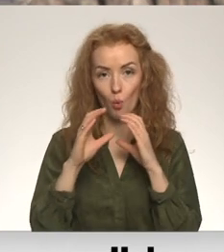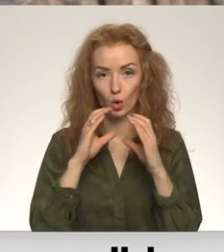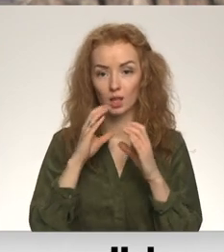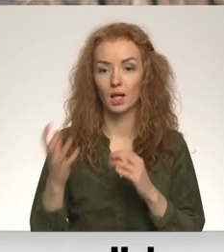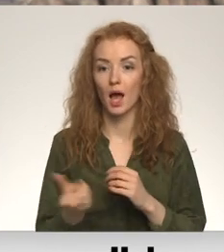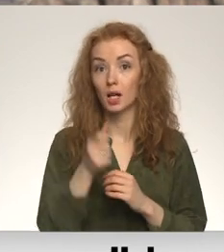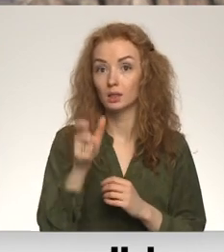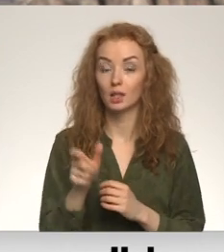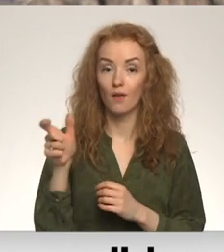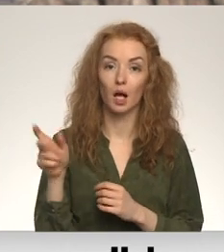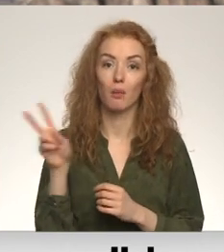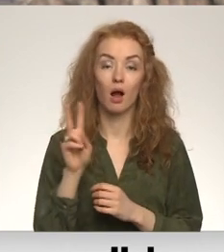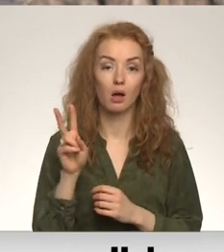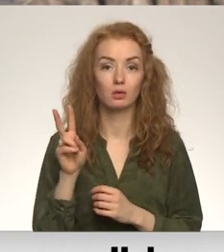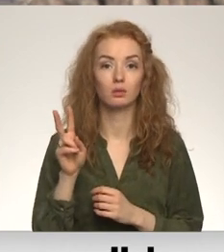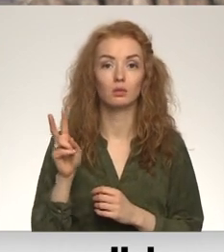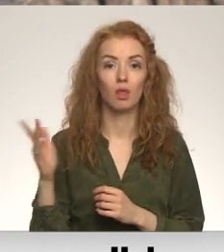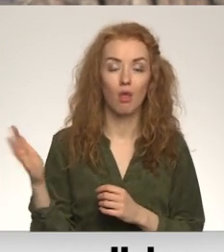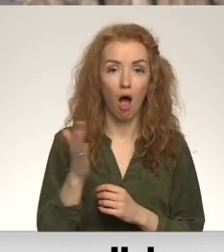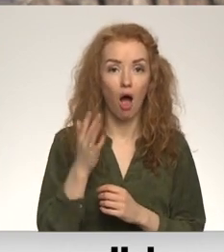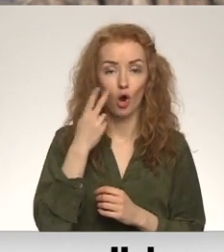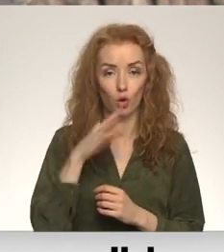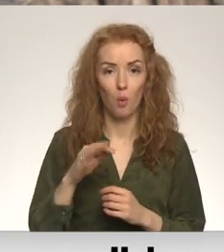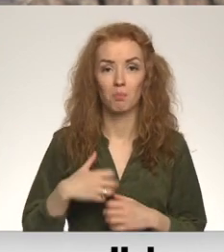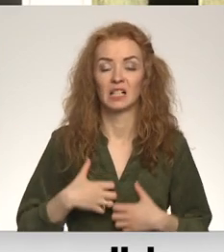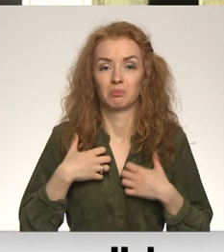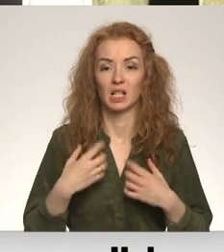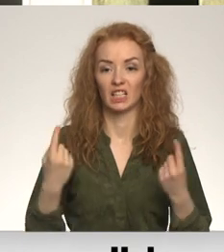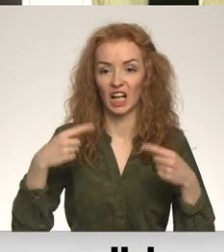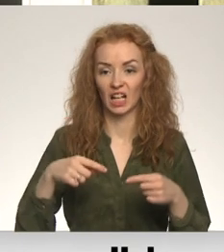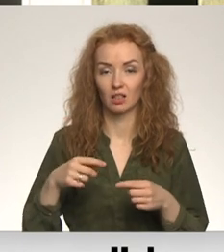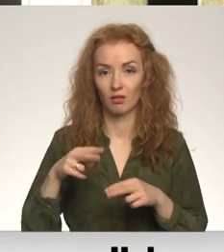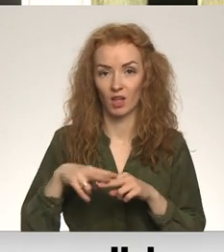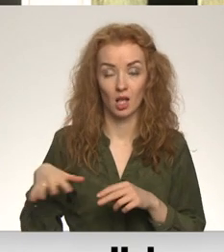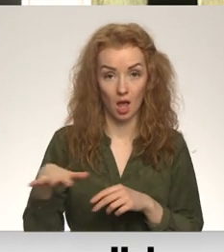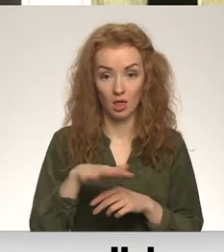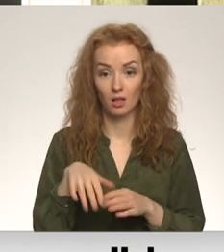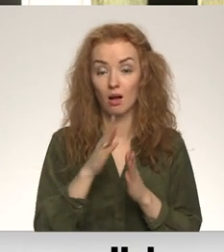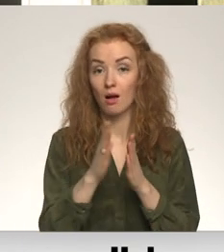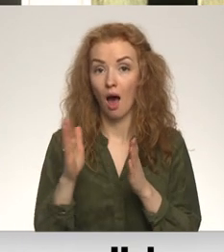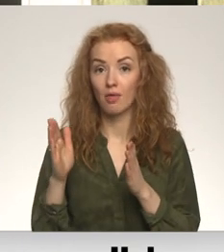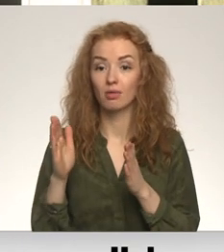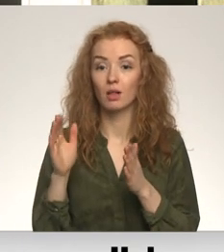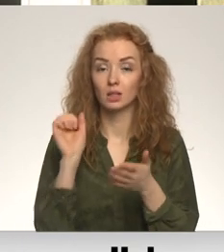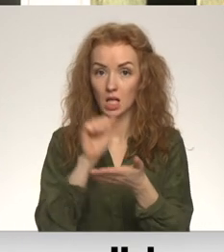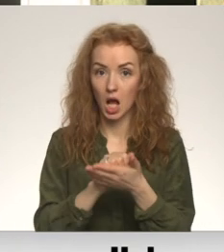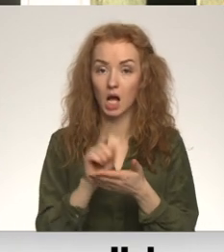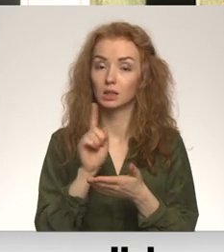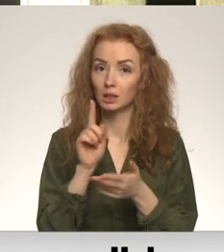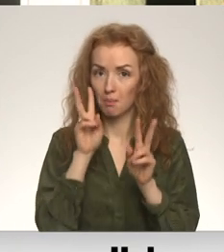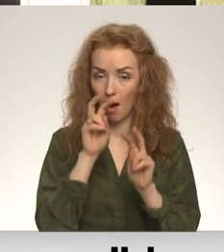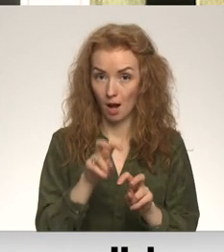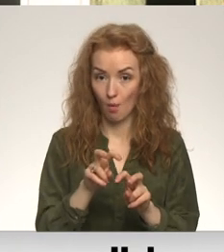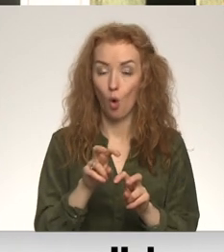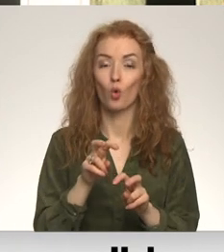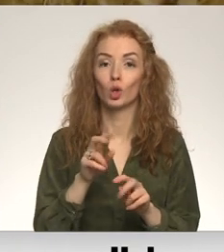ar cilvēkiem, kas nāk no tāda briesmīgas krīzes reģiona. Katrs ieraksts ir pārbaudīts, pirms tā publicēšanas